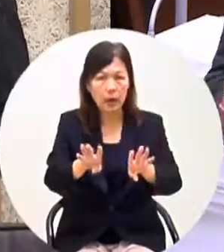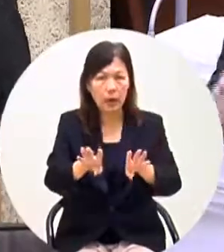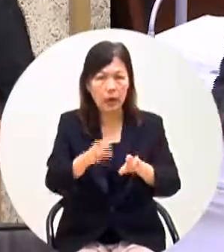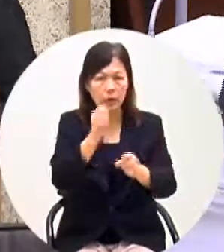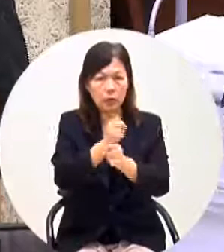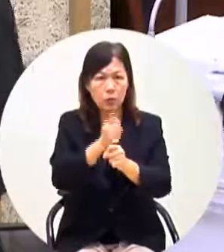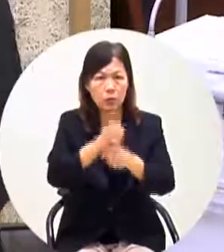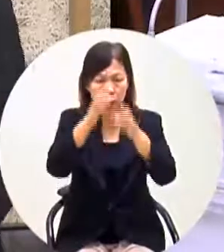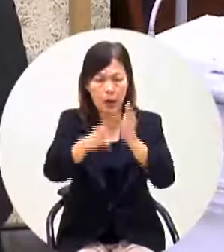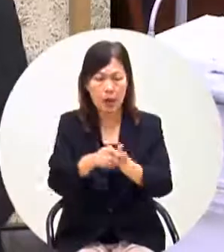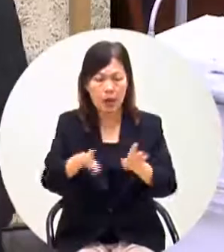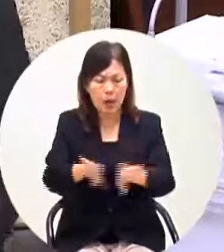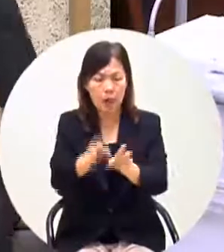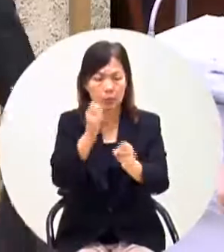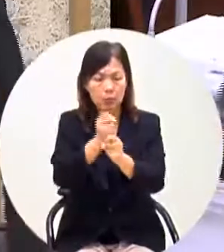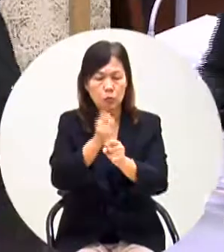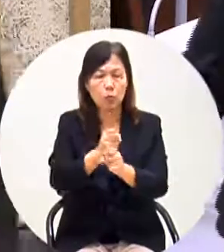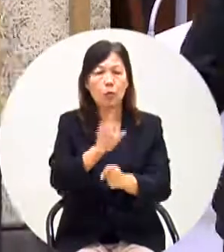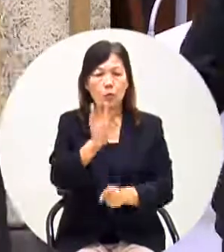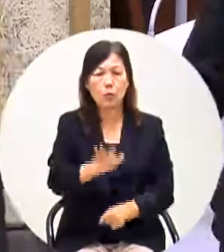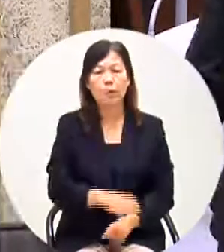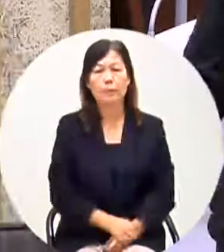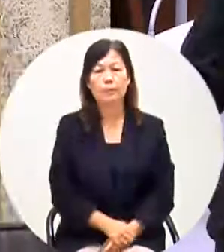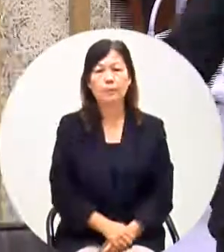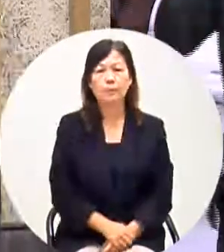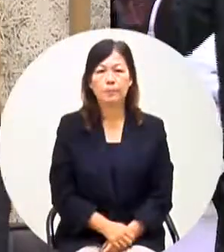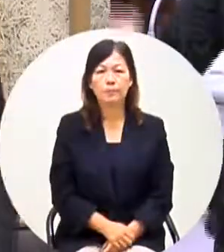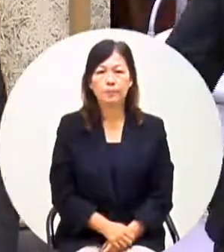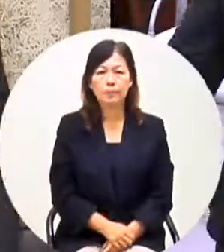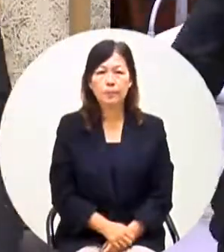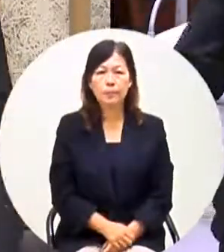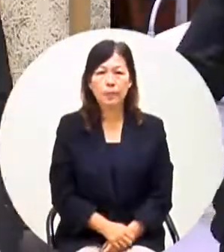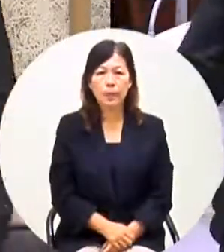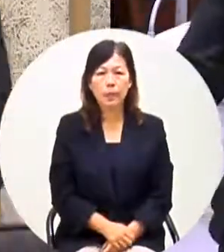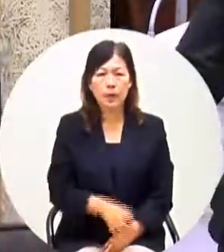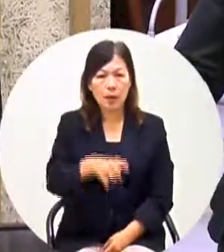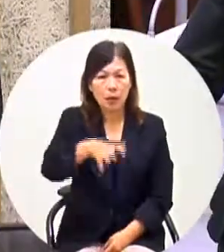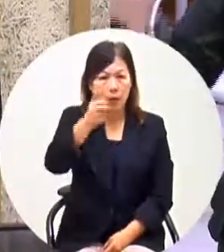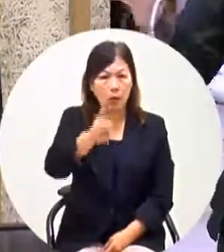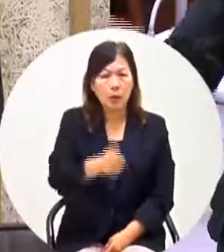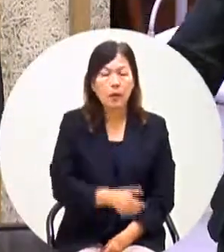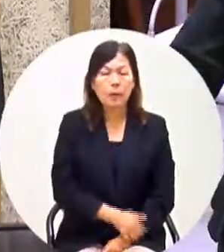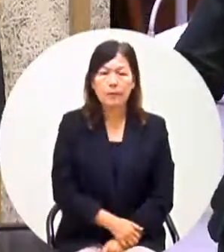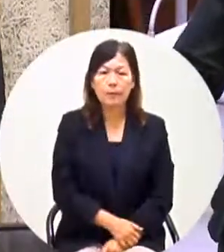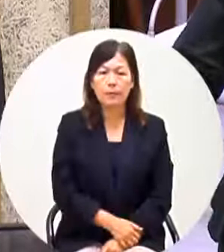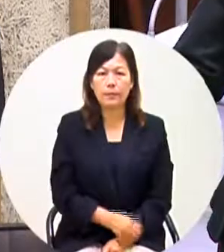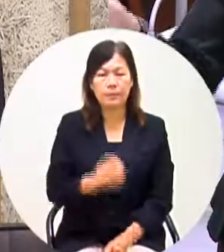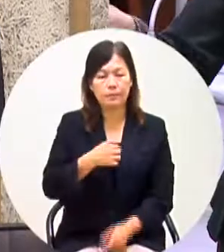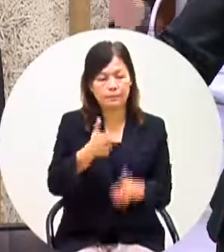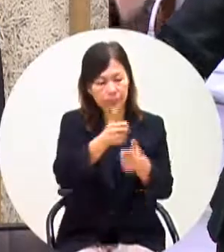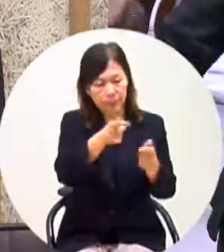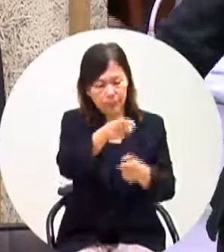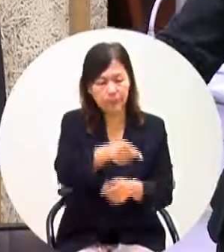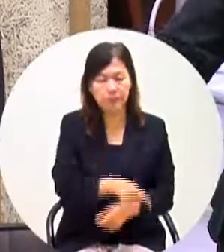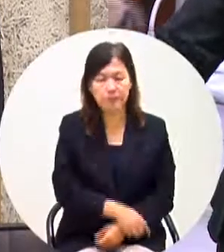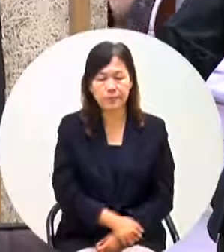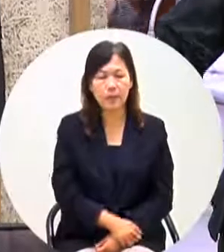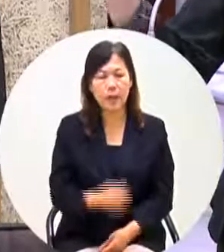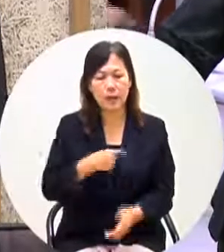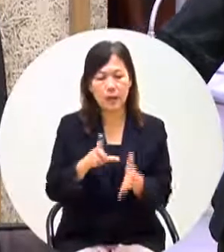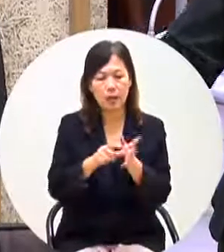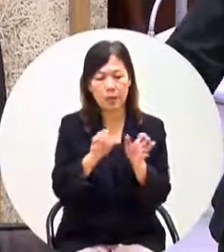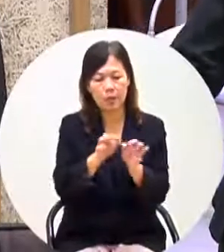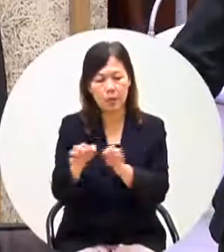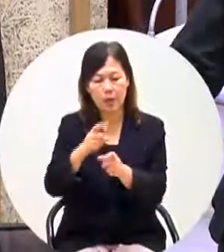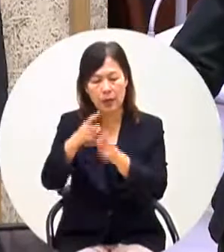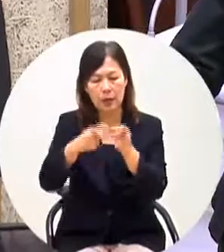动作。 是，好，局长，感谢你。 虽然拖了一年半，可是至少有进度，有结